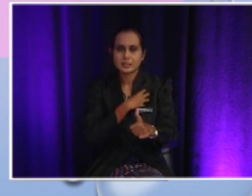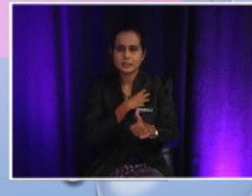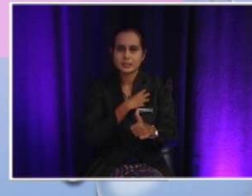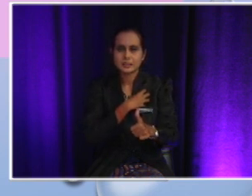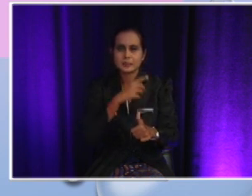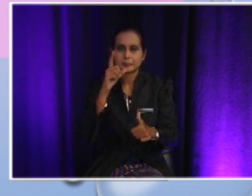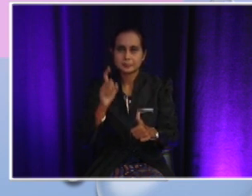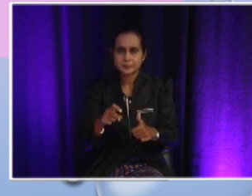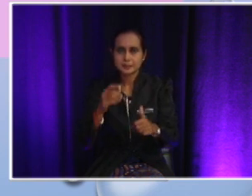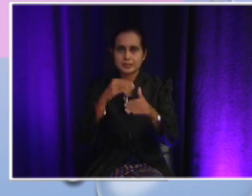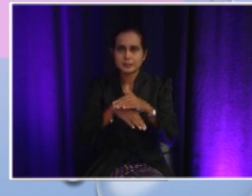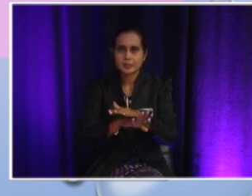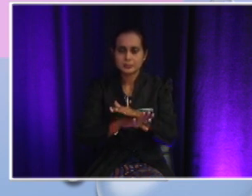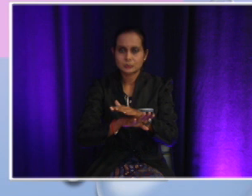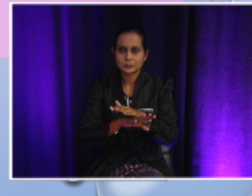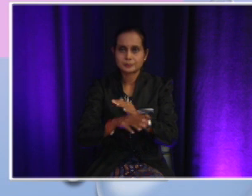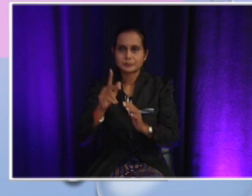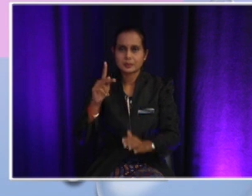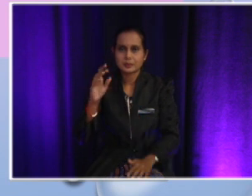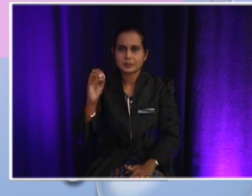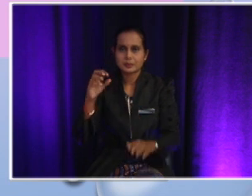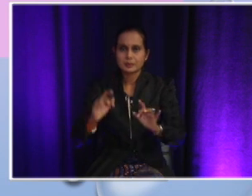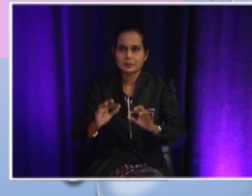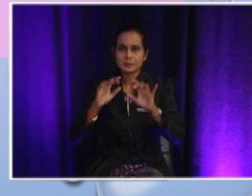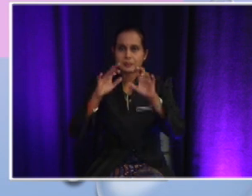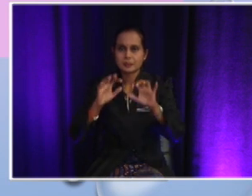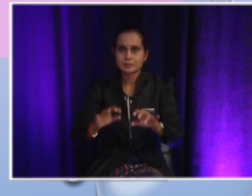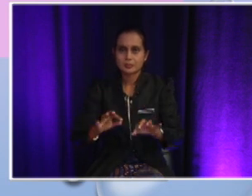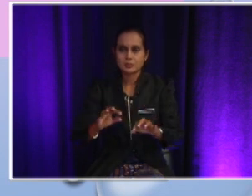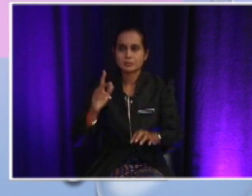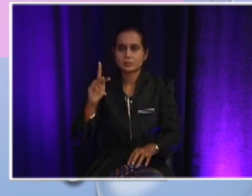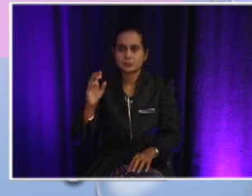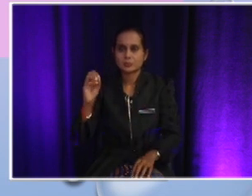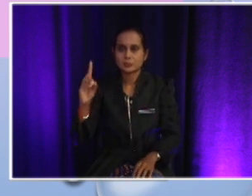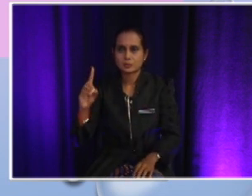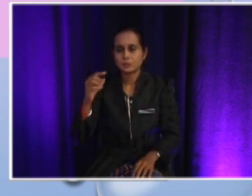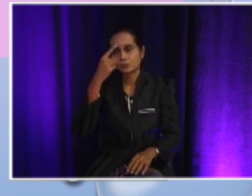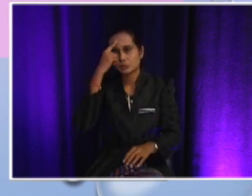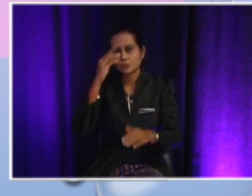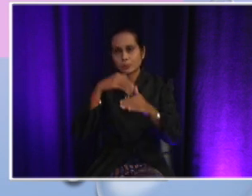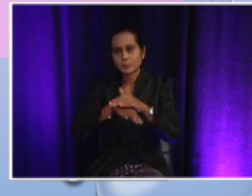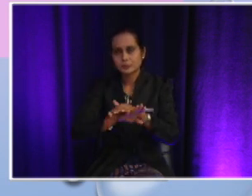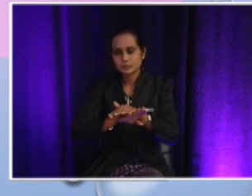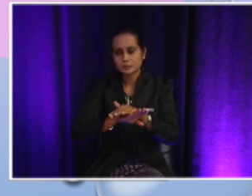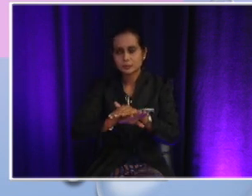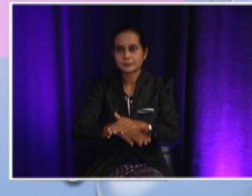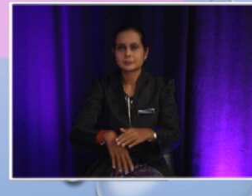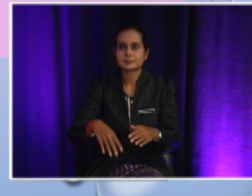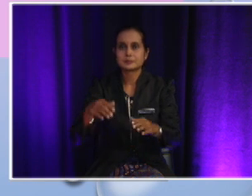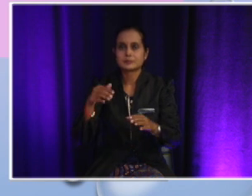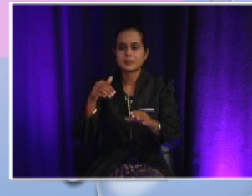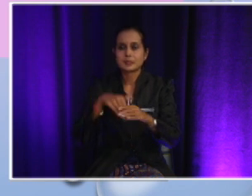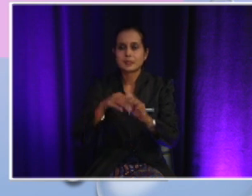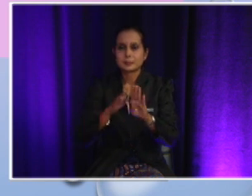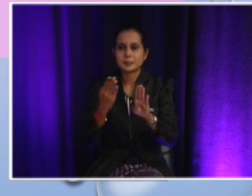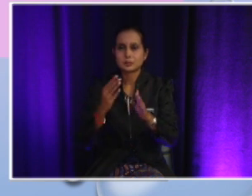mesti memasukkan kod keselamatan untuk membuka pintu keselamatan itu. Okey, nyatakan. Okey, soalan dia, nyatakan jenis